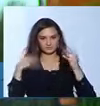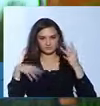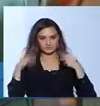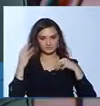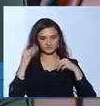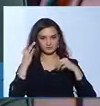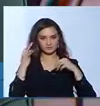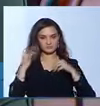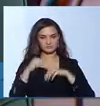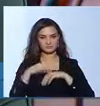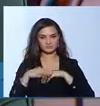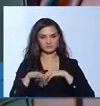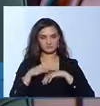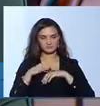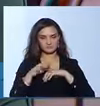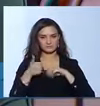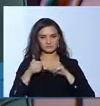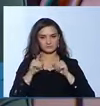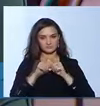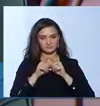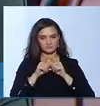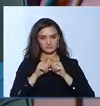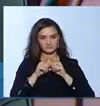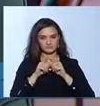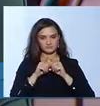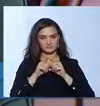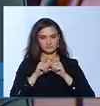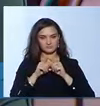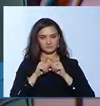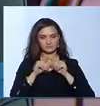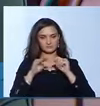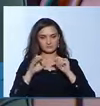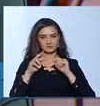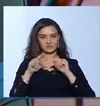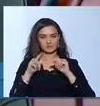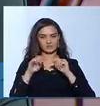თმის ცვენა, დიახ, როგორც ესეთი